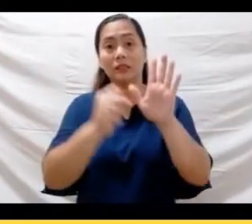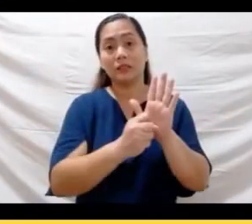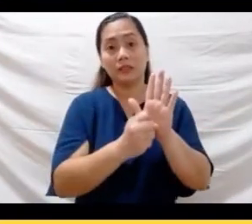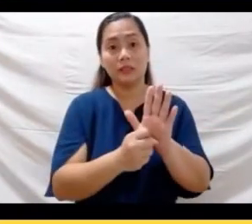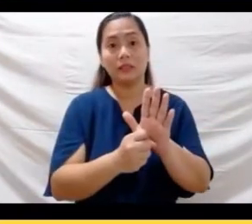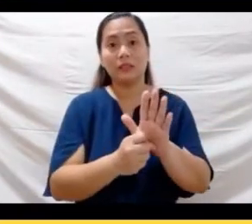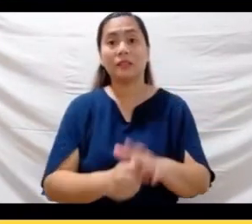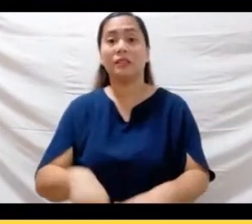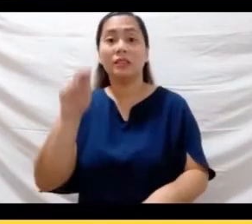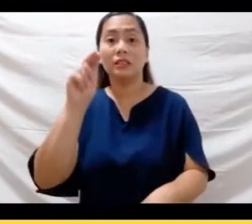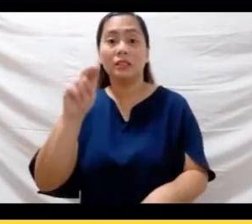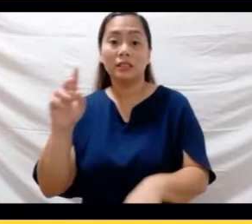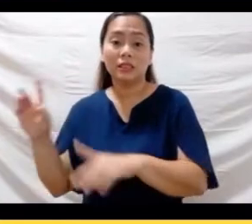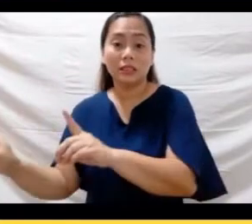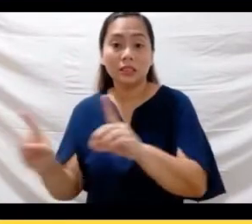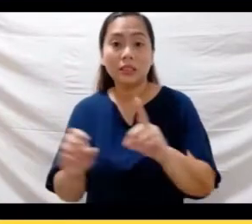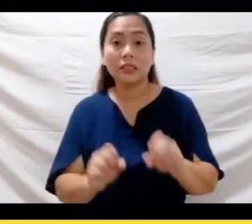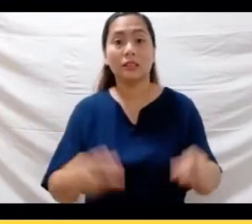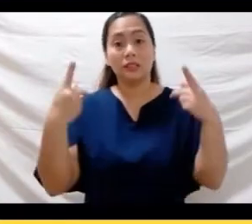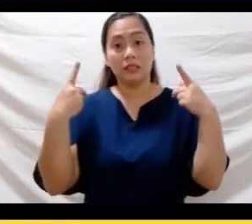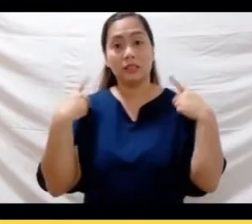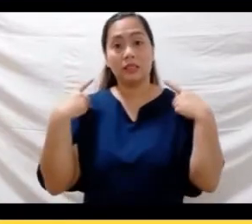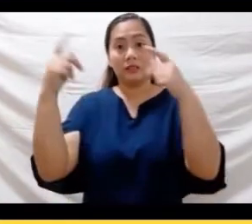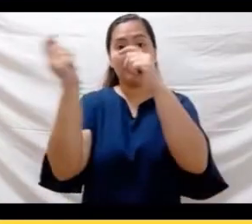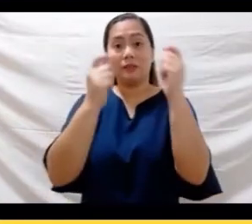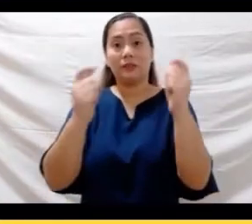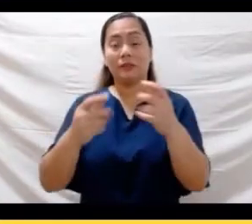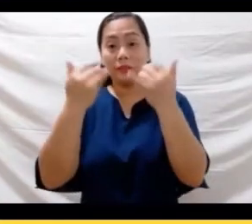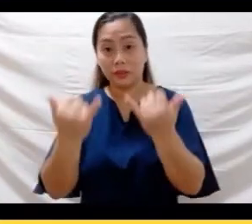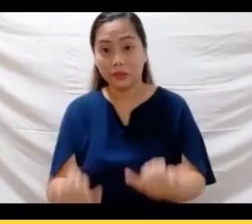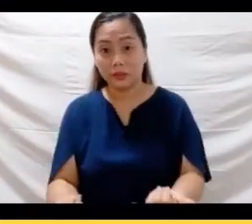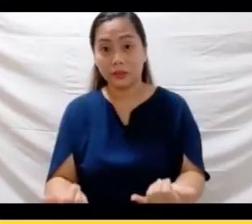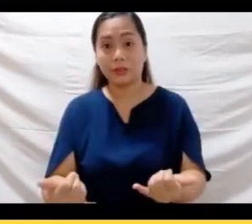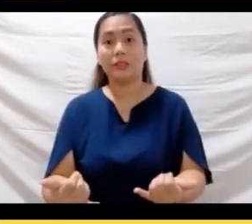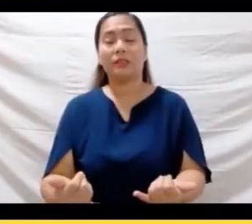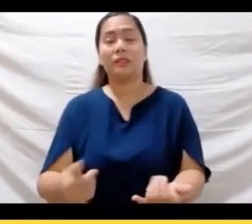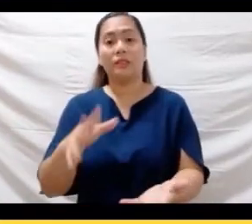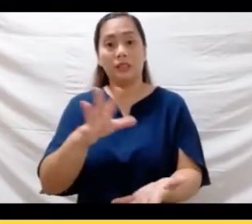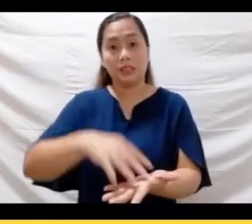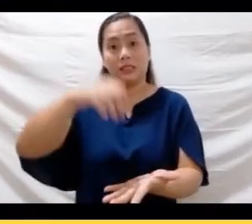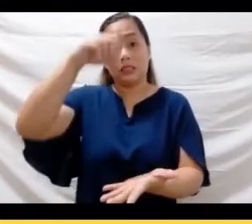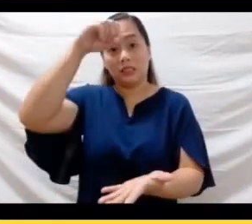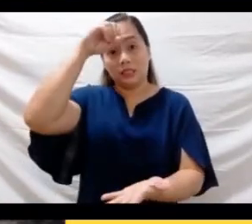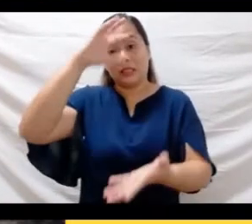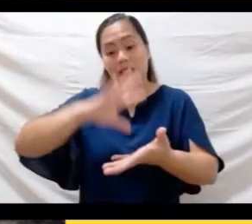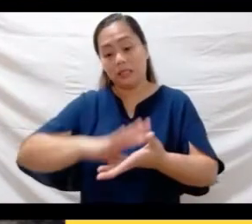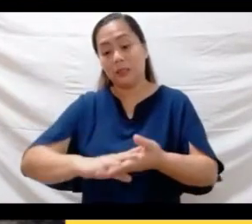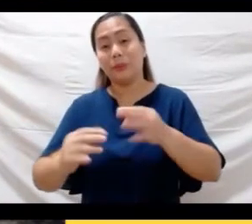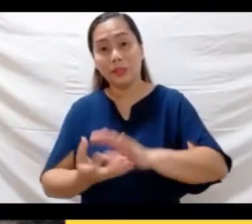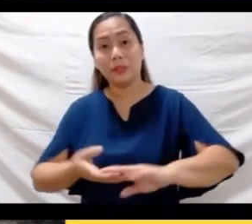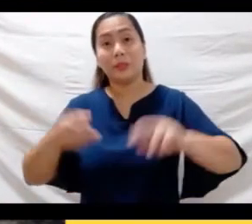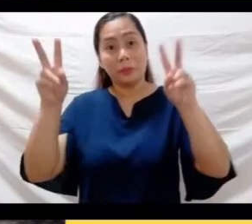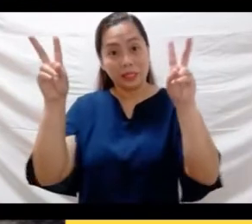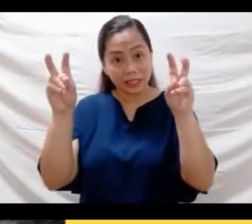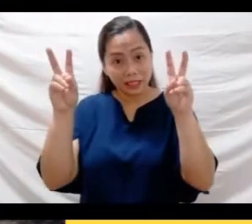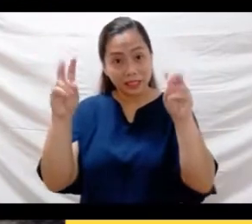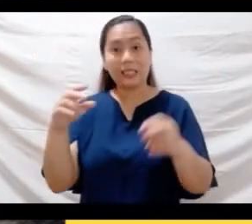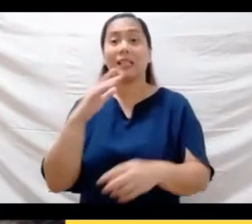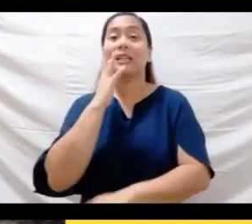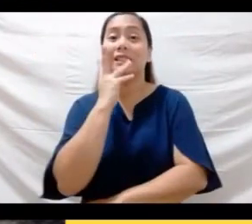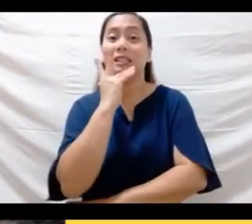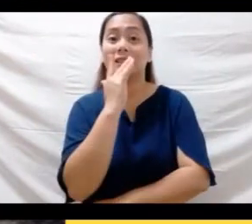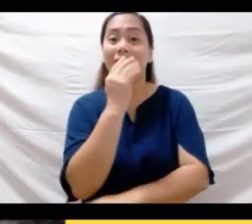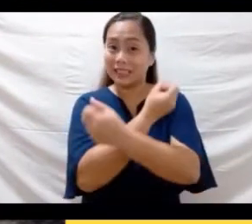dapat gawin kung may bagyo. Sa araw na ito, ating tuklasin ang kwentong pinamagatang Ang Kulay